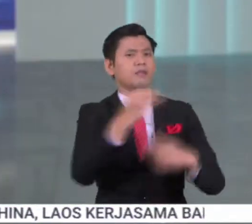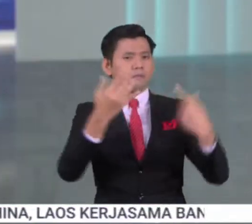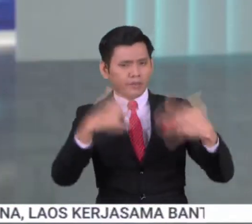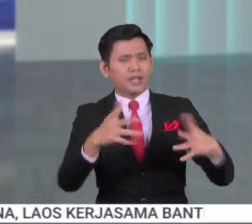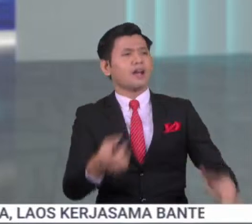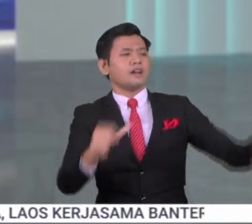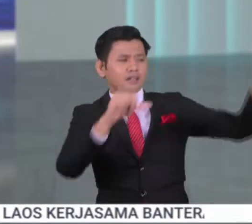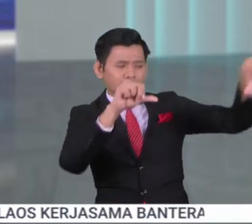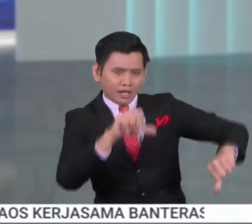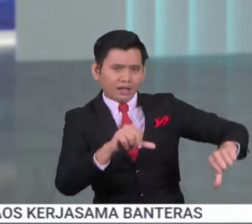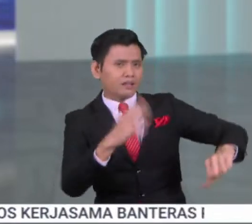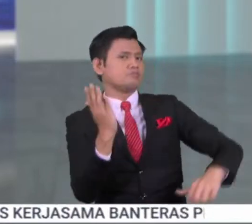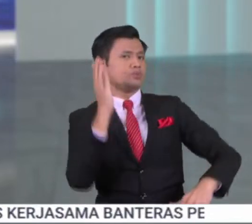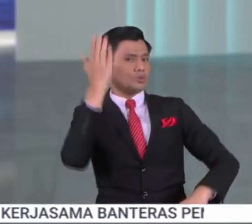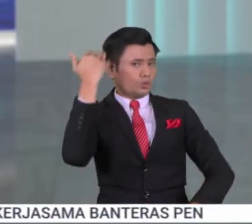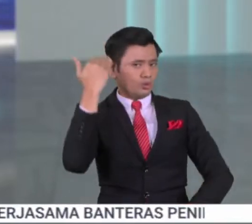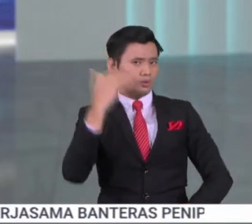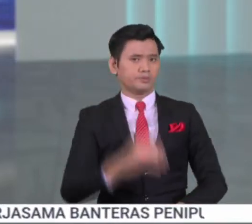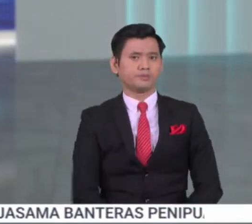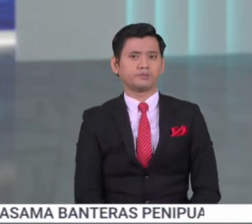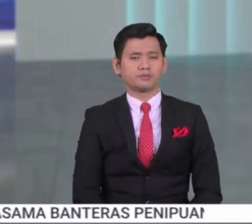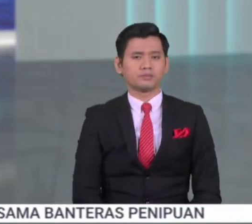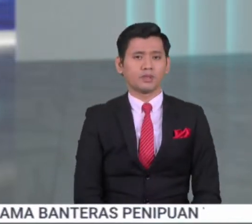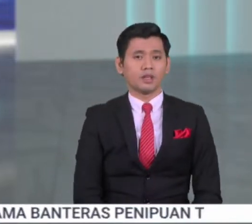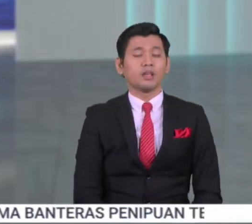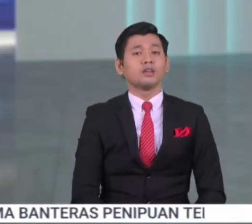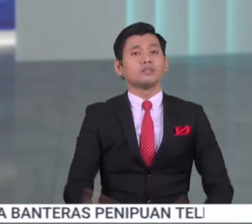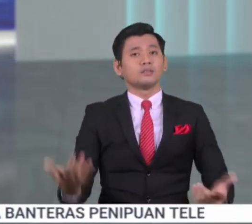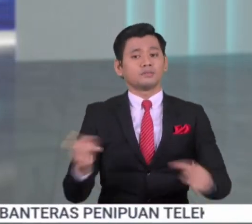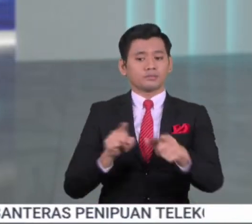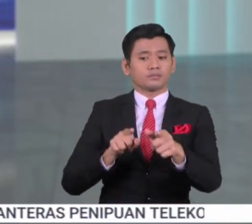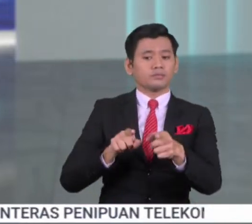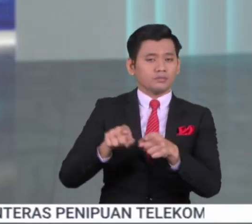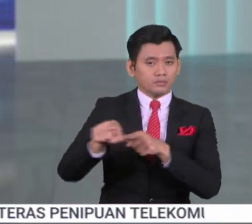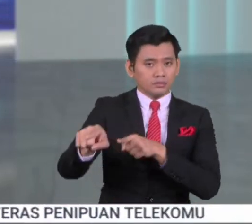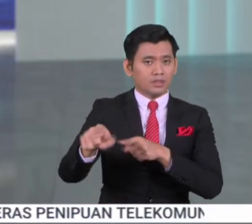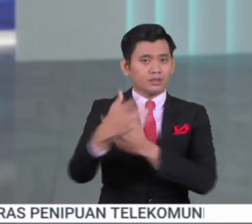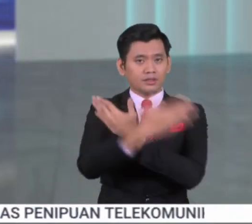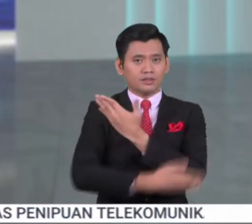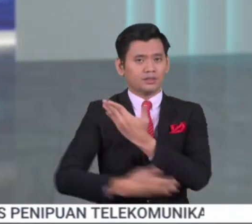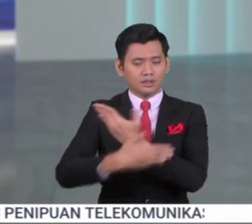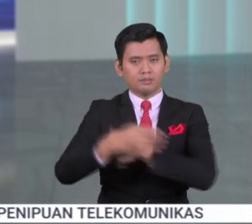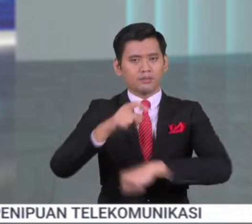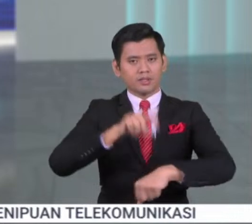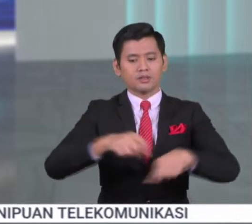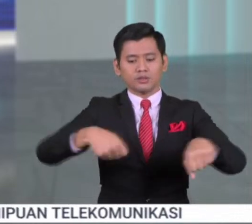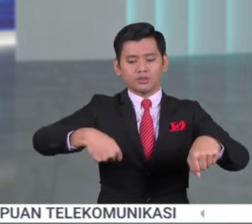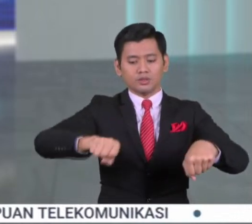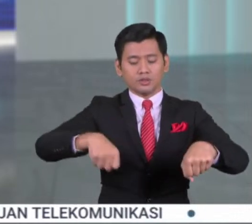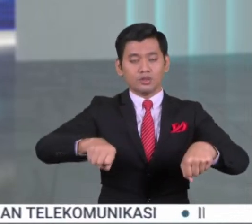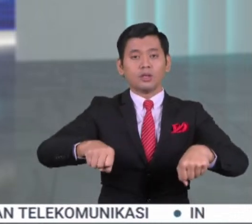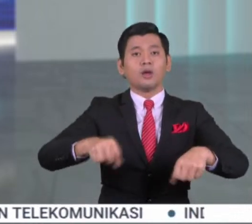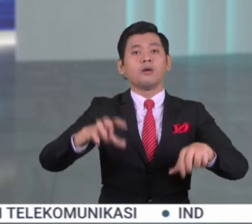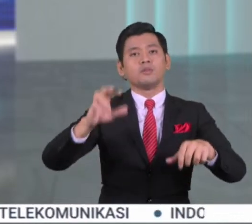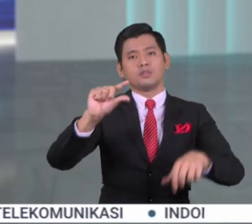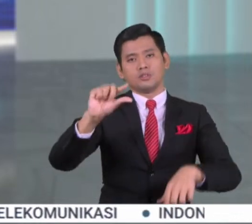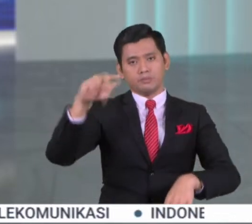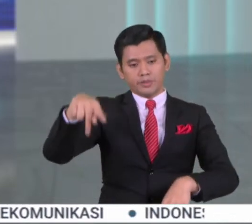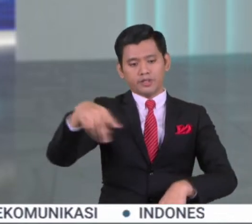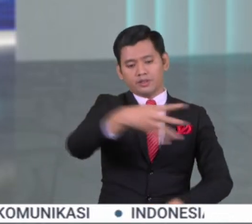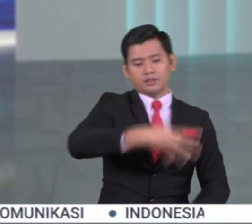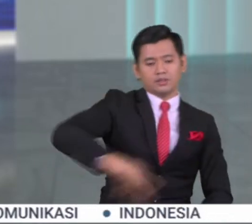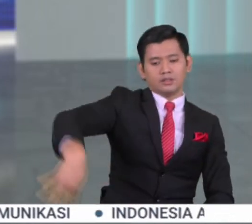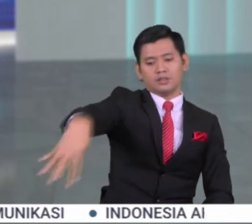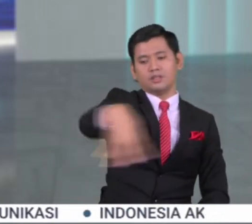Perlumba Negara Kasma Daniel Kasma Yudin mengintai slot wildcard pada kejuaraan motosikal dunia MotoGP di Lita